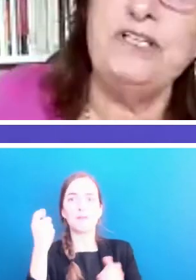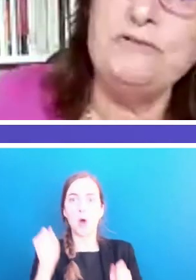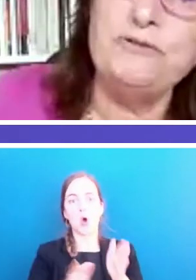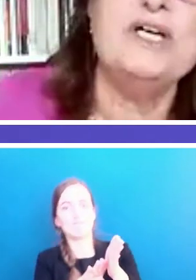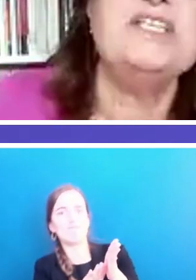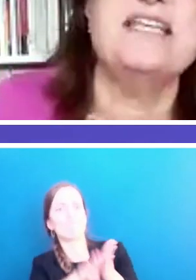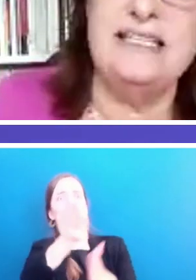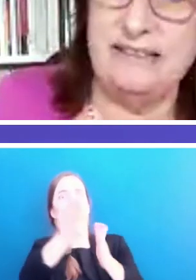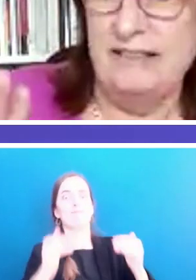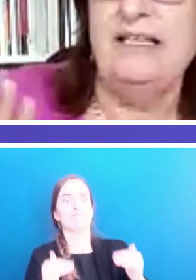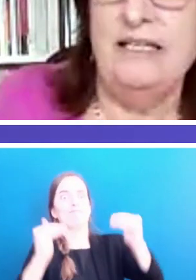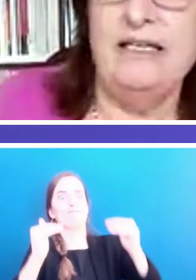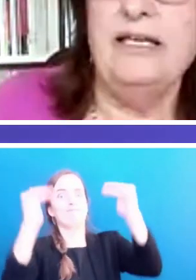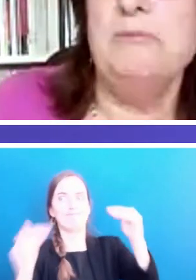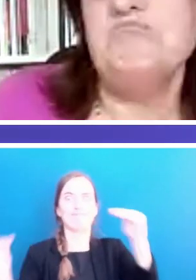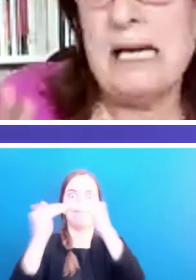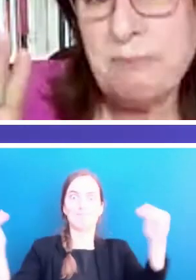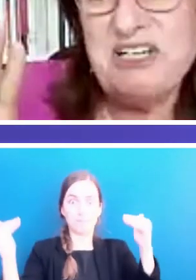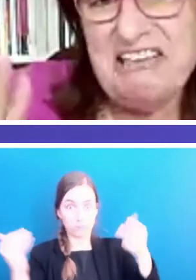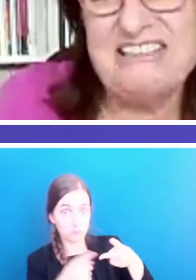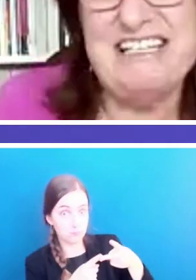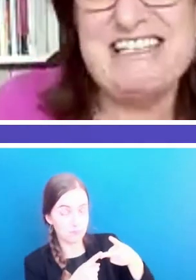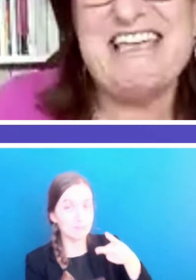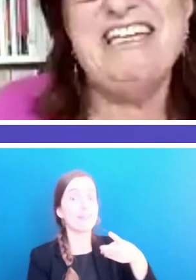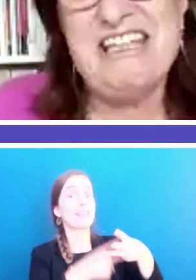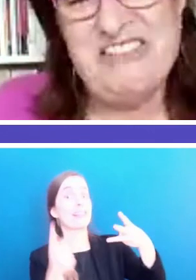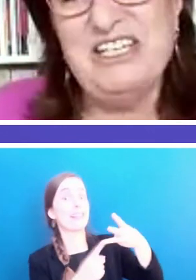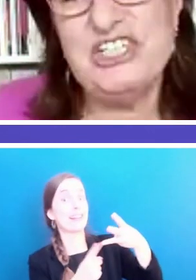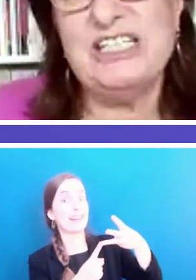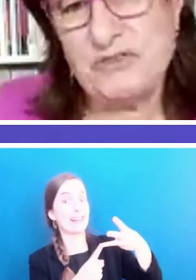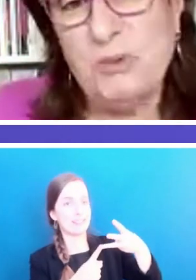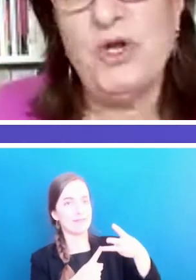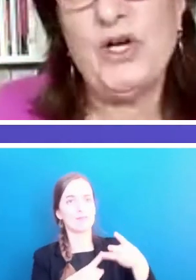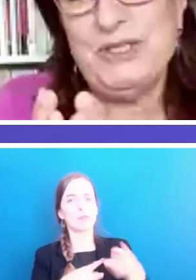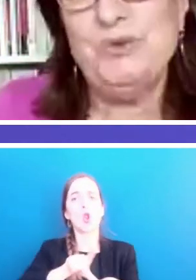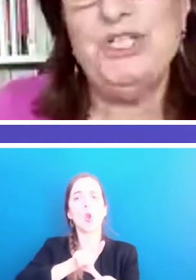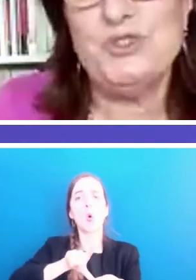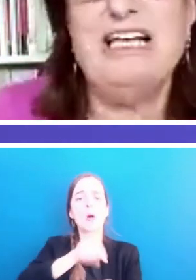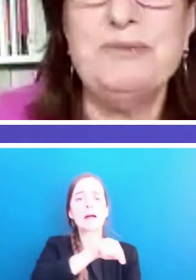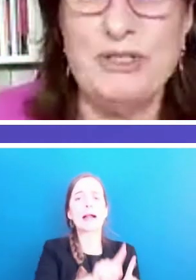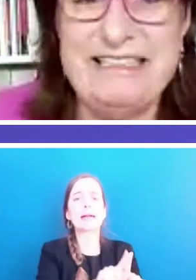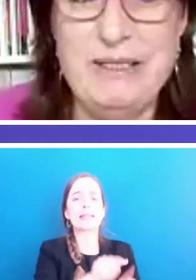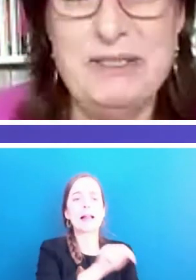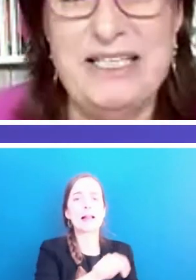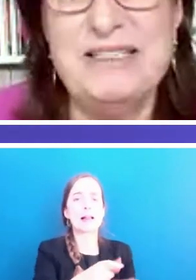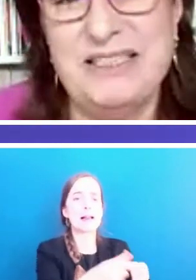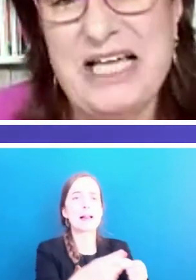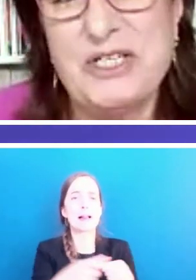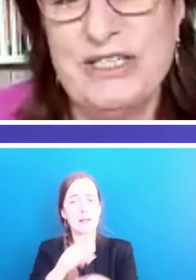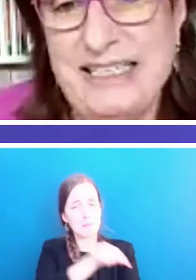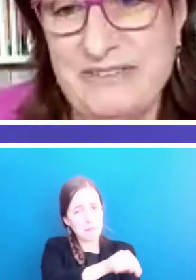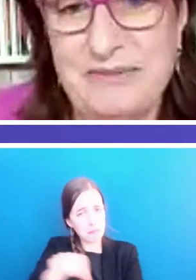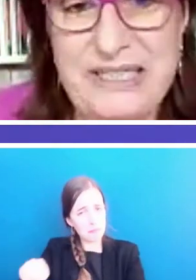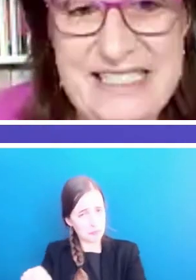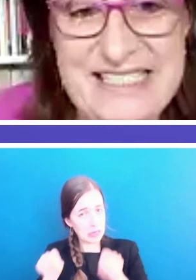للفرص بالماضي قدما بالنسبة للمساواه بين الجنسين، وثالثا إذا كان من الممكن أن